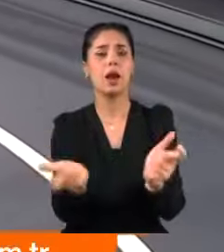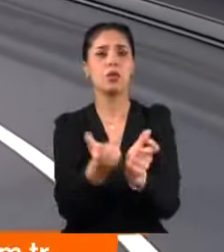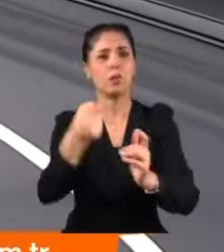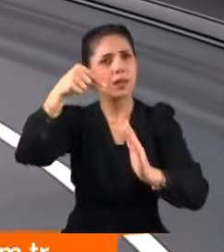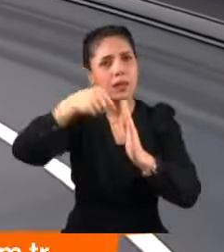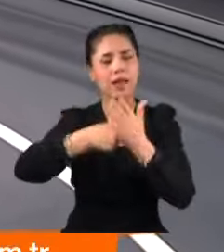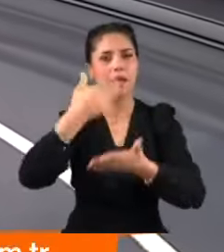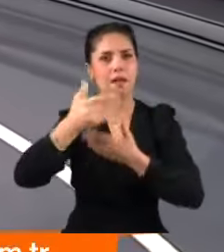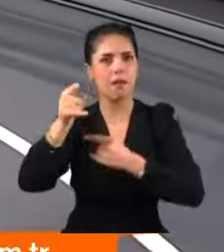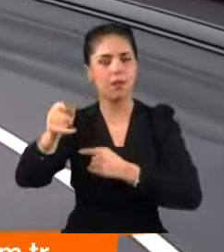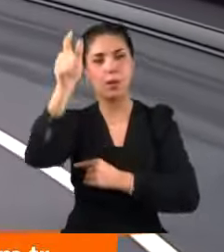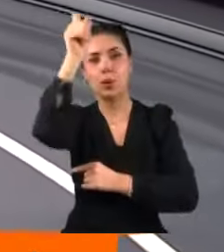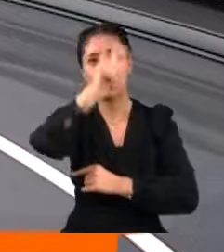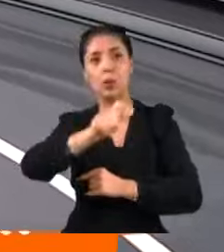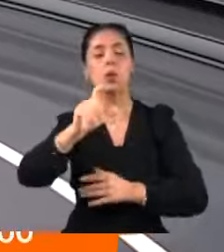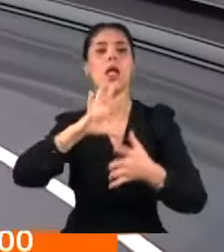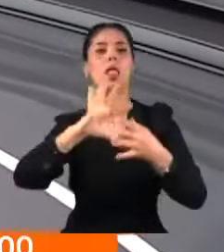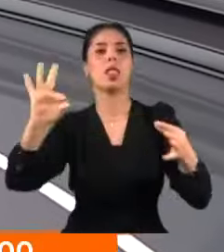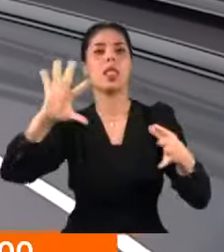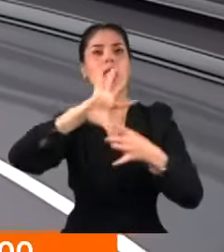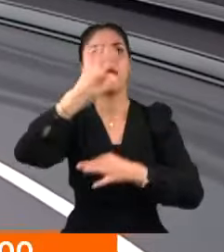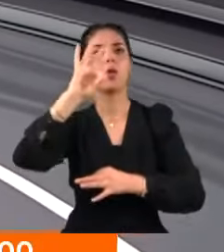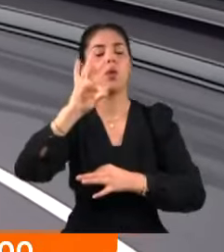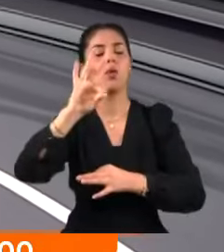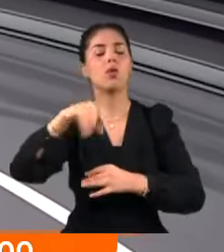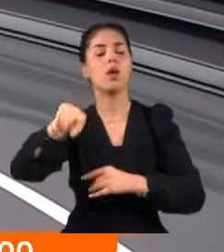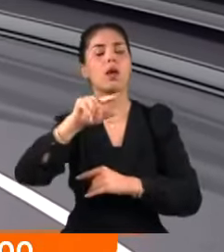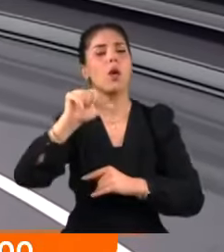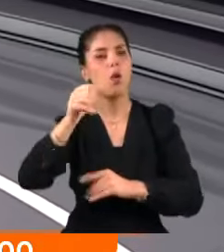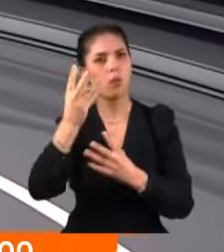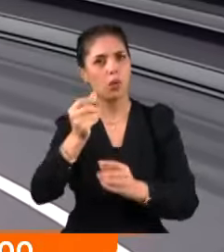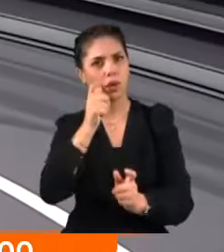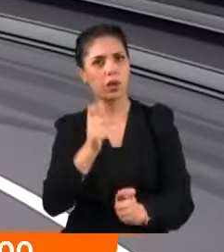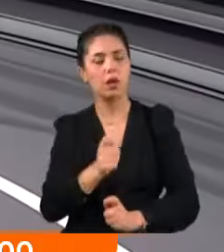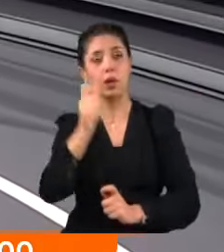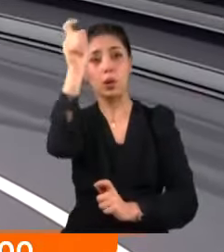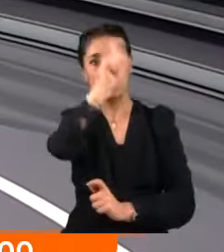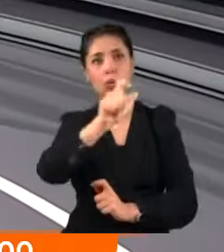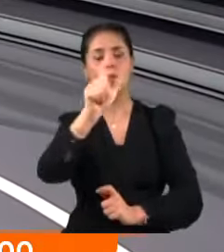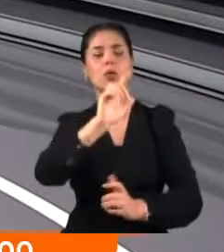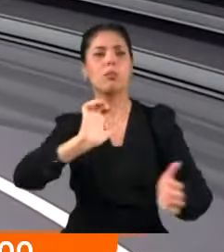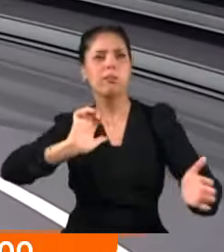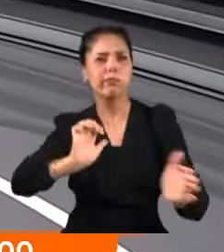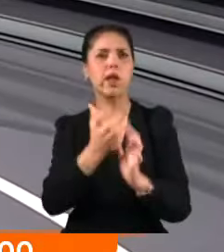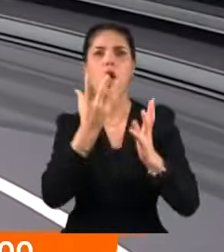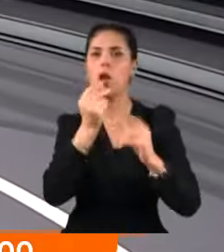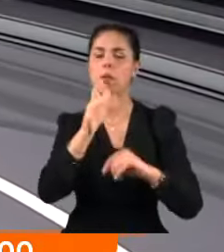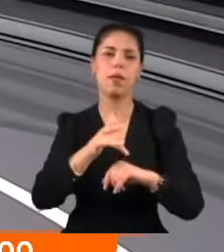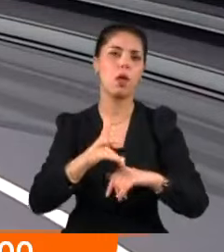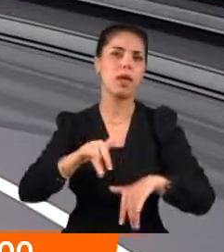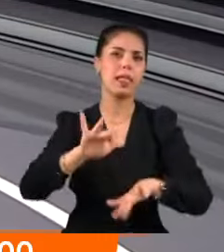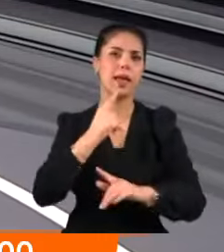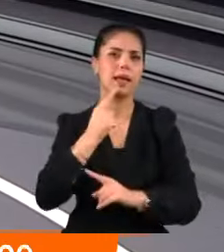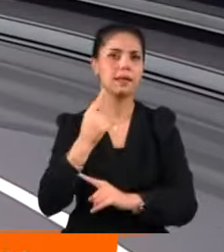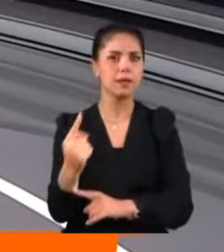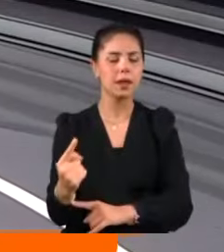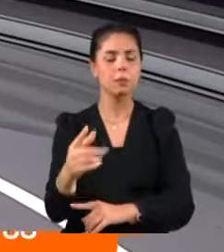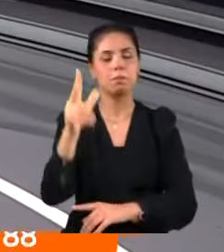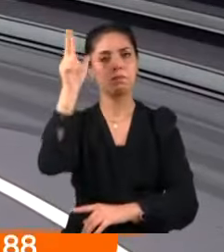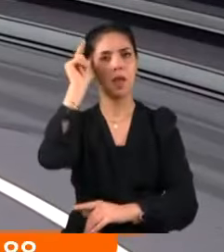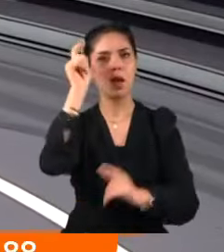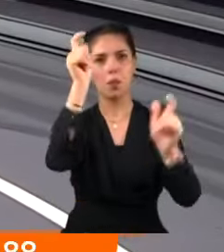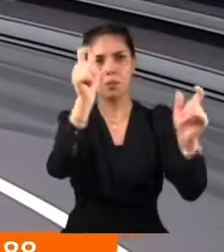arkasını anlatırken Türkiye'nin nato'daki yerine dikkat çekti ve Türkiye tek bloğa sıkıştırılacak bir ülke değildir cümlesini kurdu